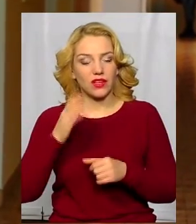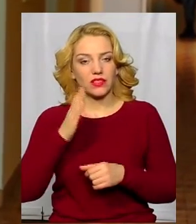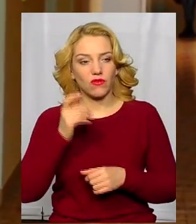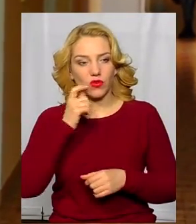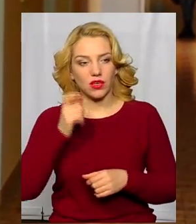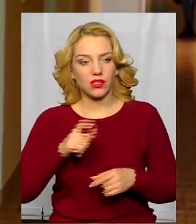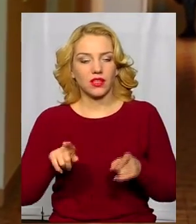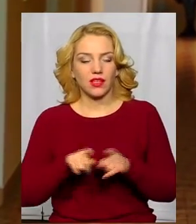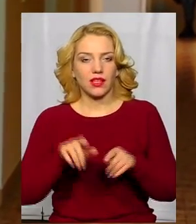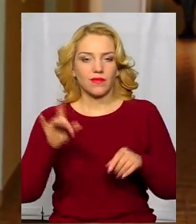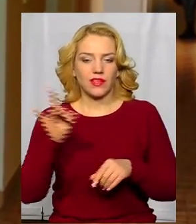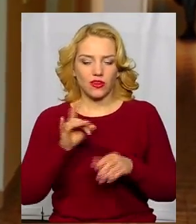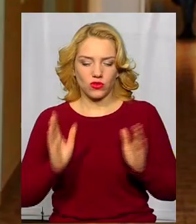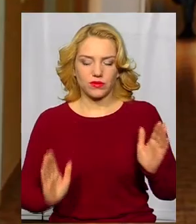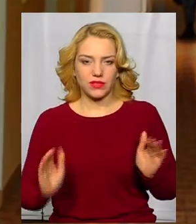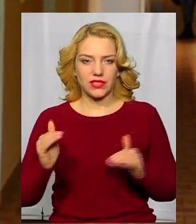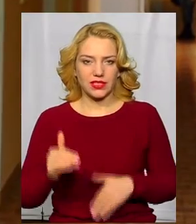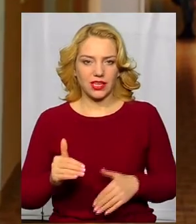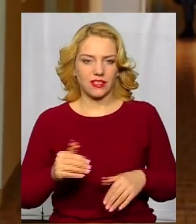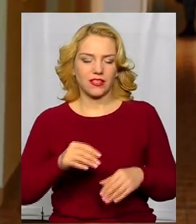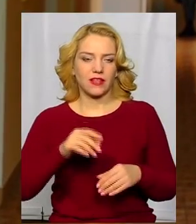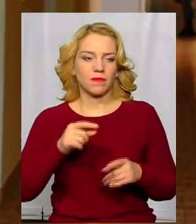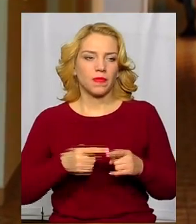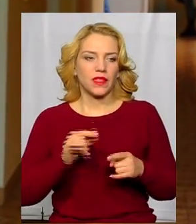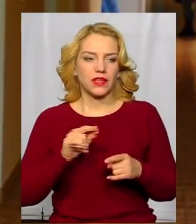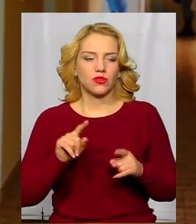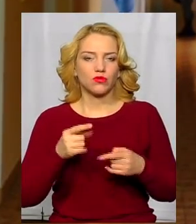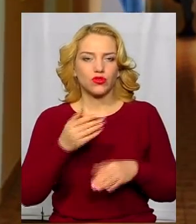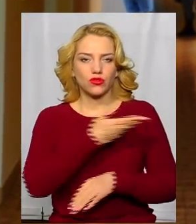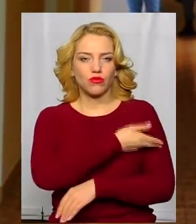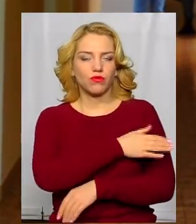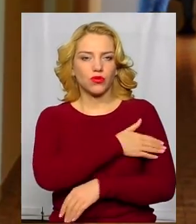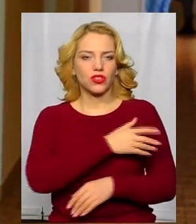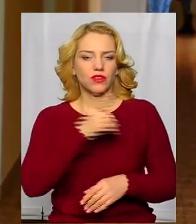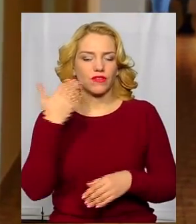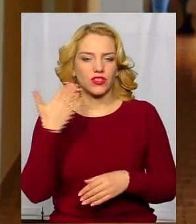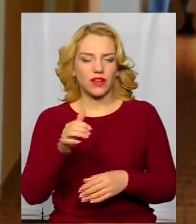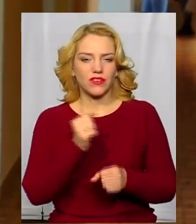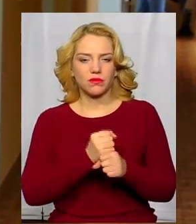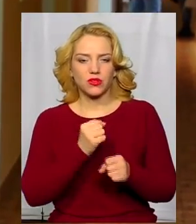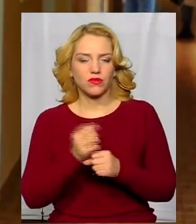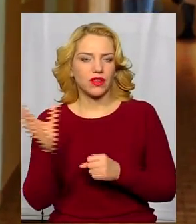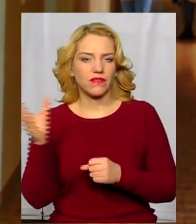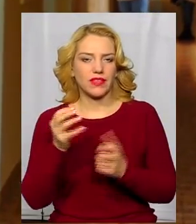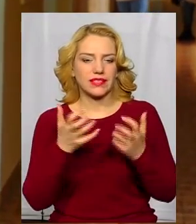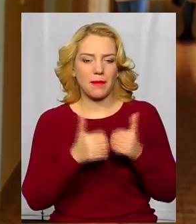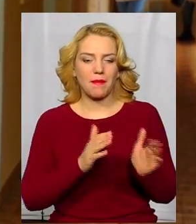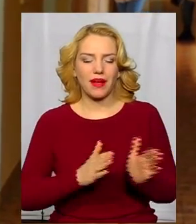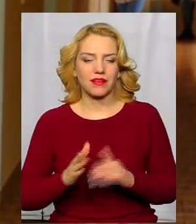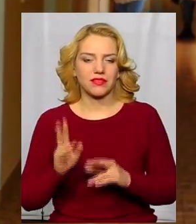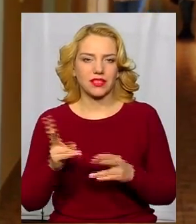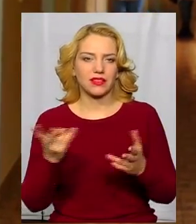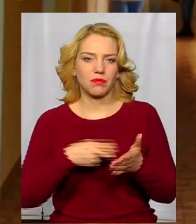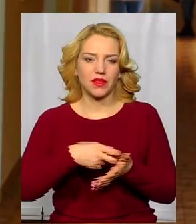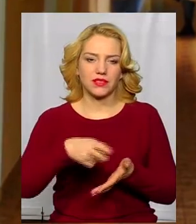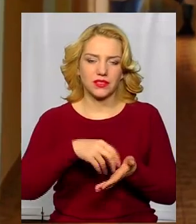Такого самого розміру скриньки, ідентифікатори, тому що вони в Польщі відпрацювали вже цей весь механізм, які треба листи писати,